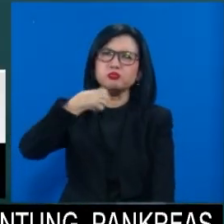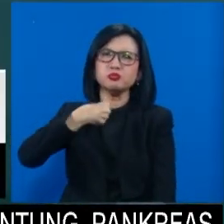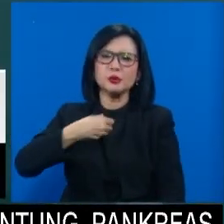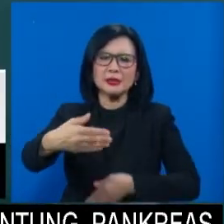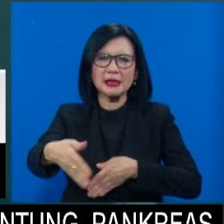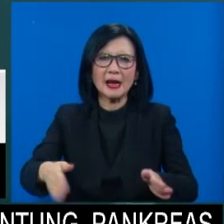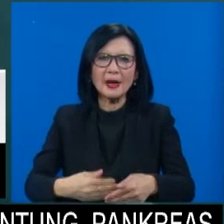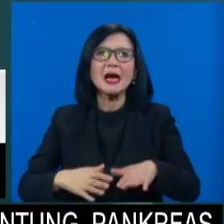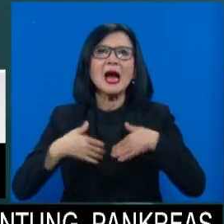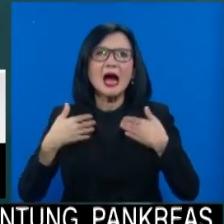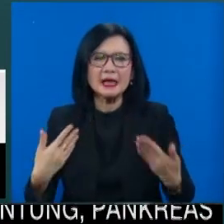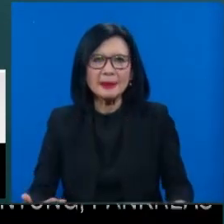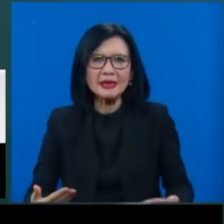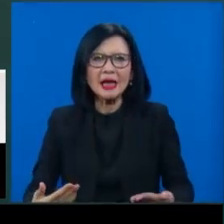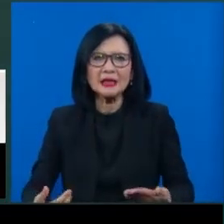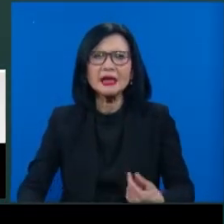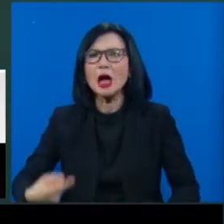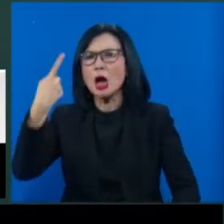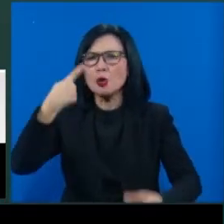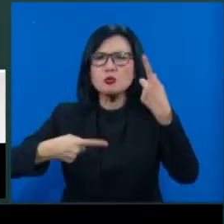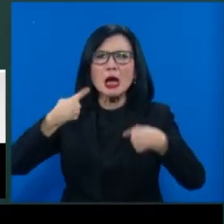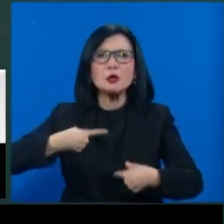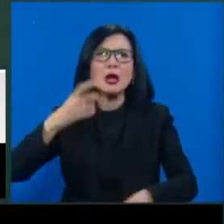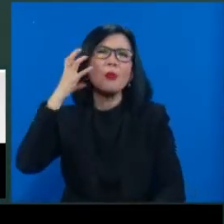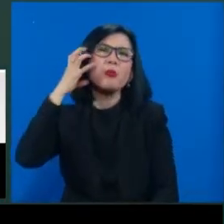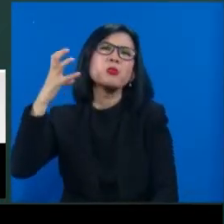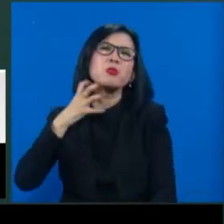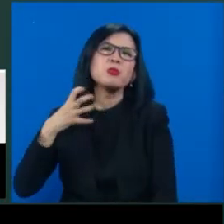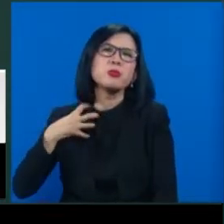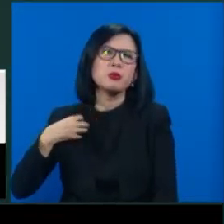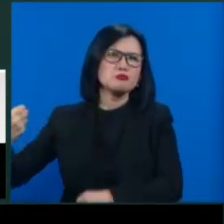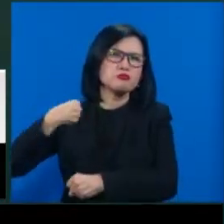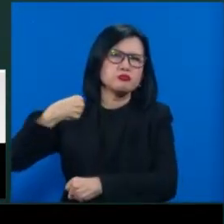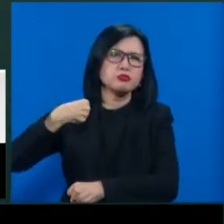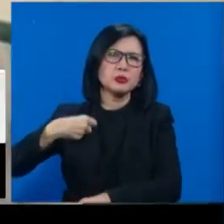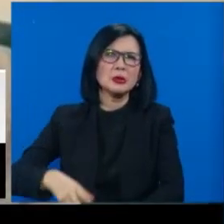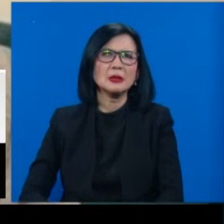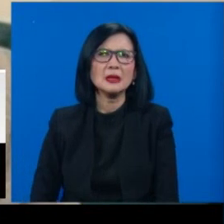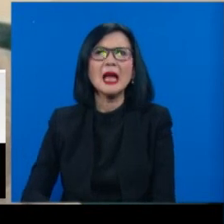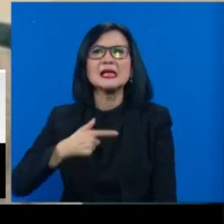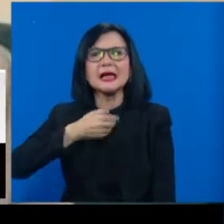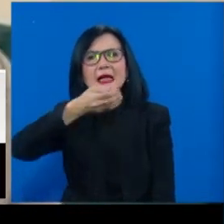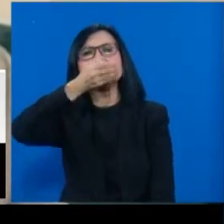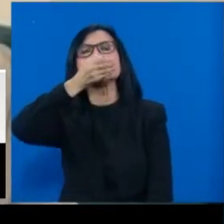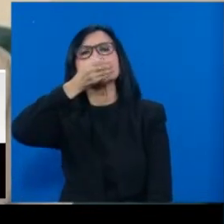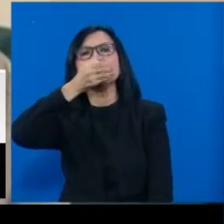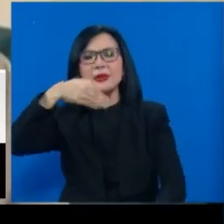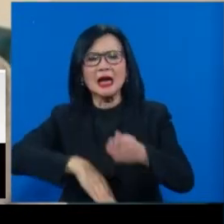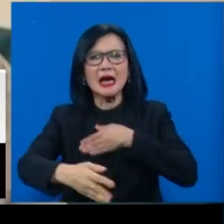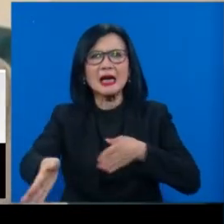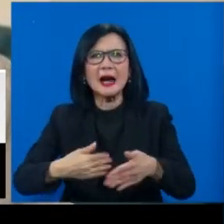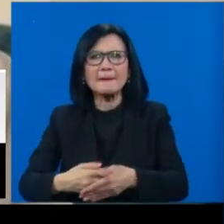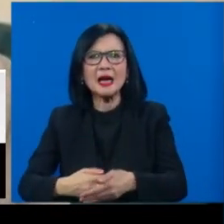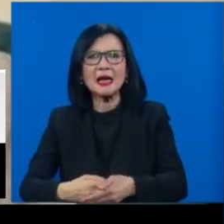Akibat penganiayaan ini, Riri menderita luka memar dan bengkak di beberapa bagian tubuhnya. Disekap di kamar, dikunci pintu,